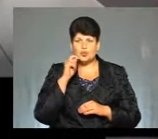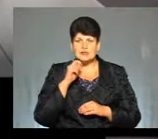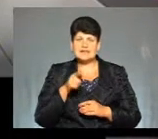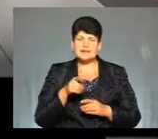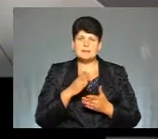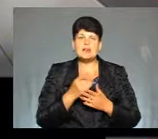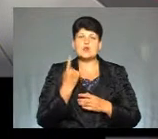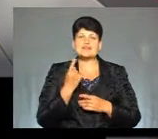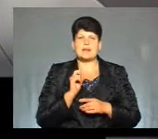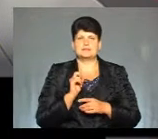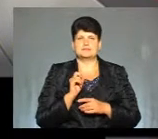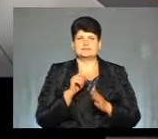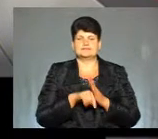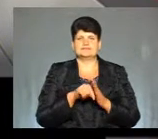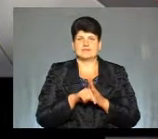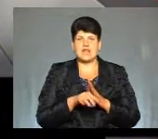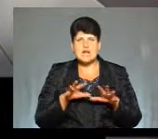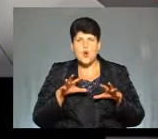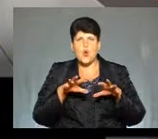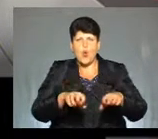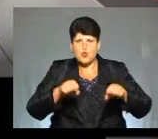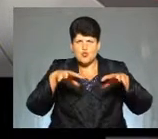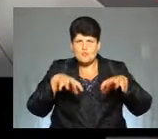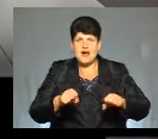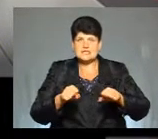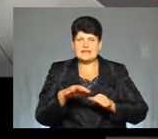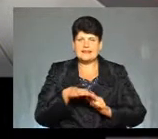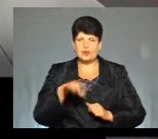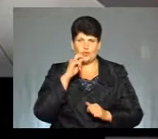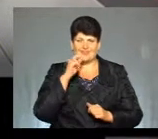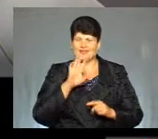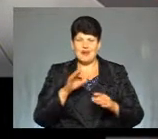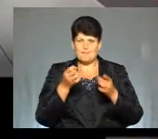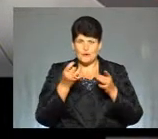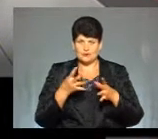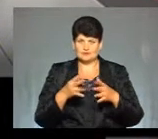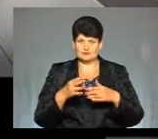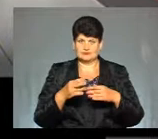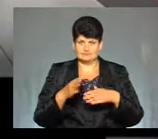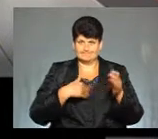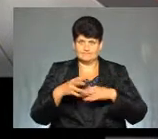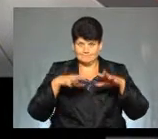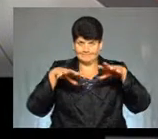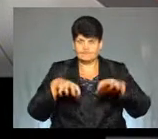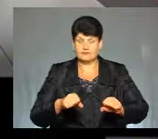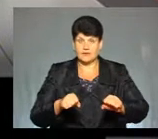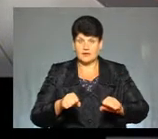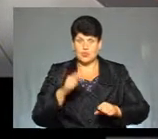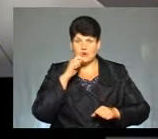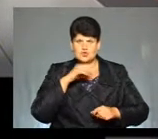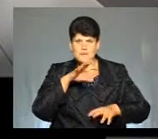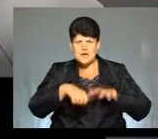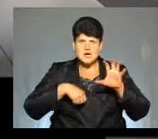одне призначення – окупація території України. Але це не тільки фізична окупація території України для того, щоб